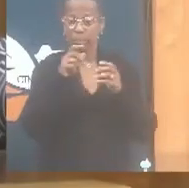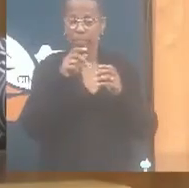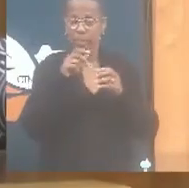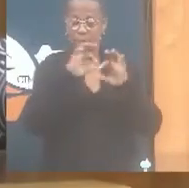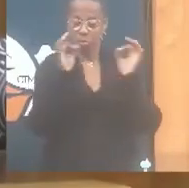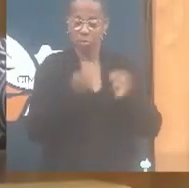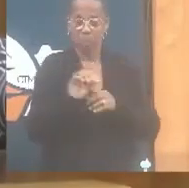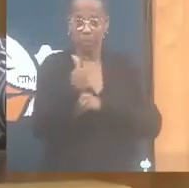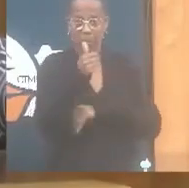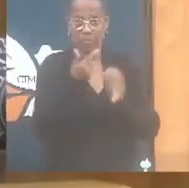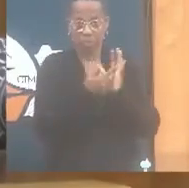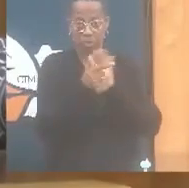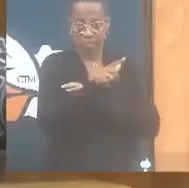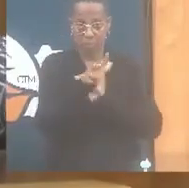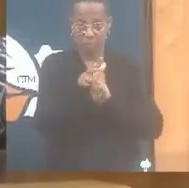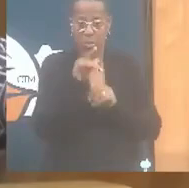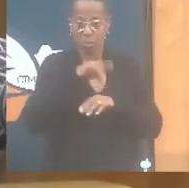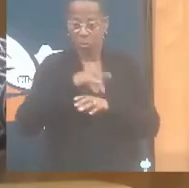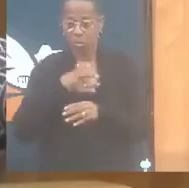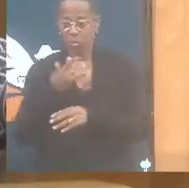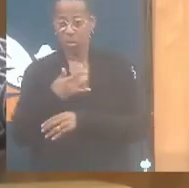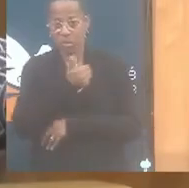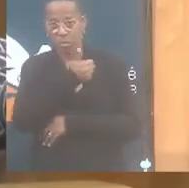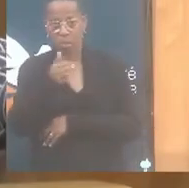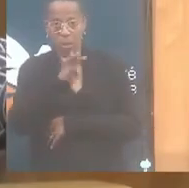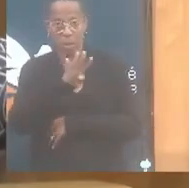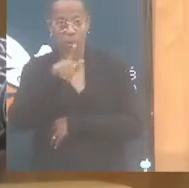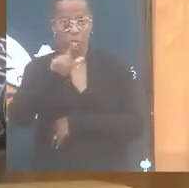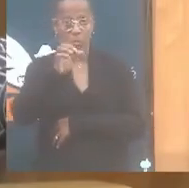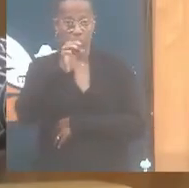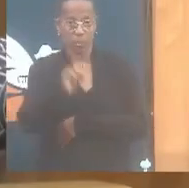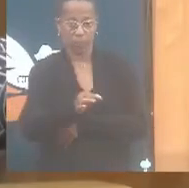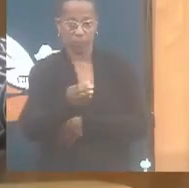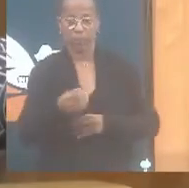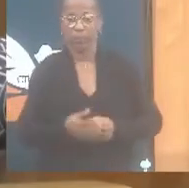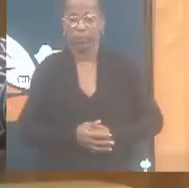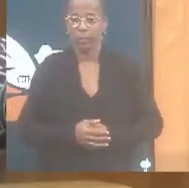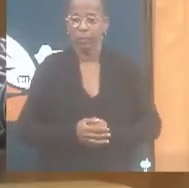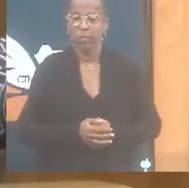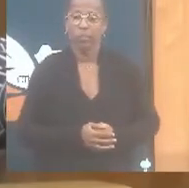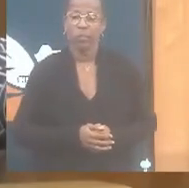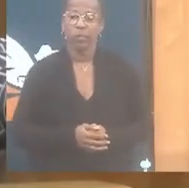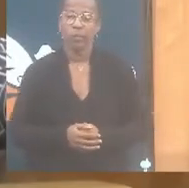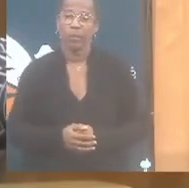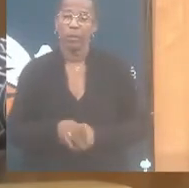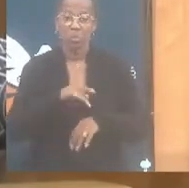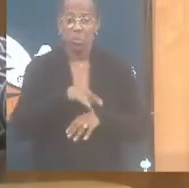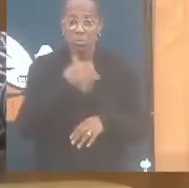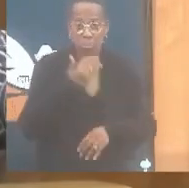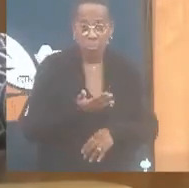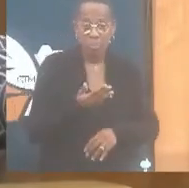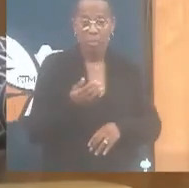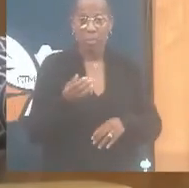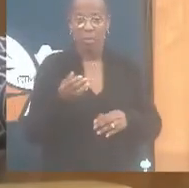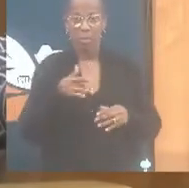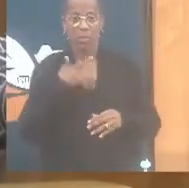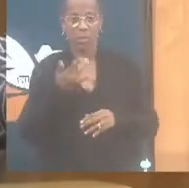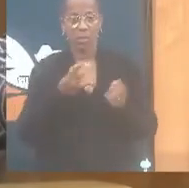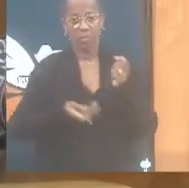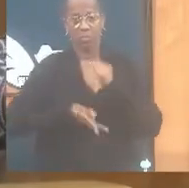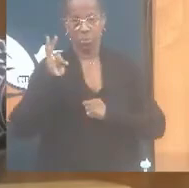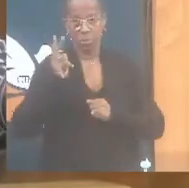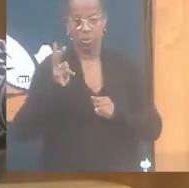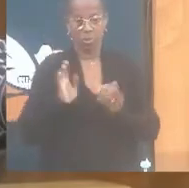2023. Vous n'avez mobilisé que 42%. Vous n'avez pas été capable de mobiliser davantage ces